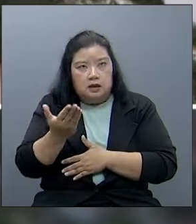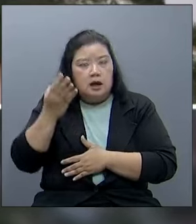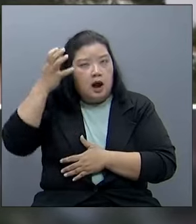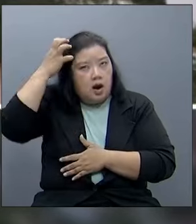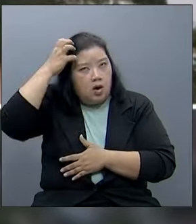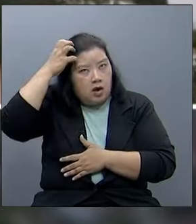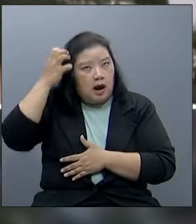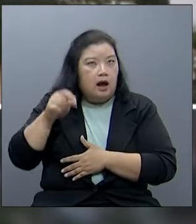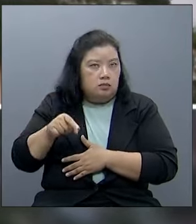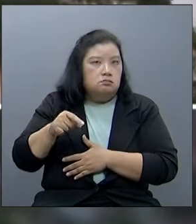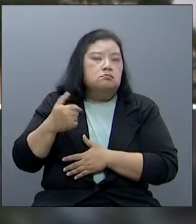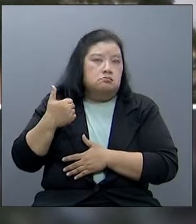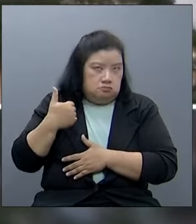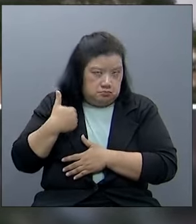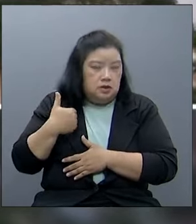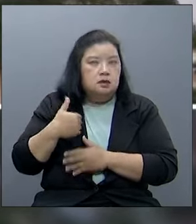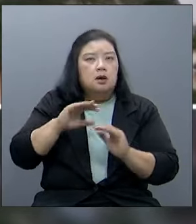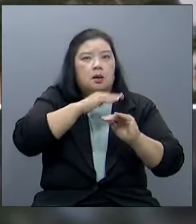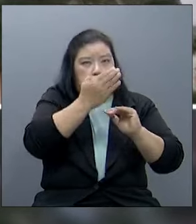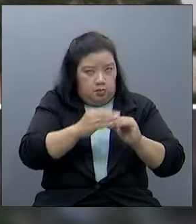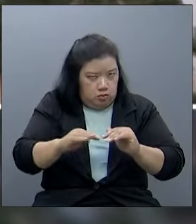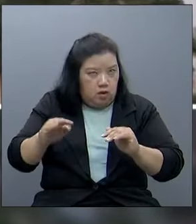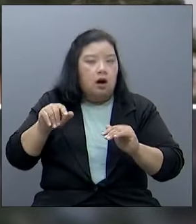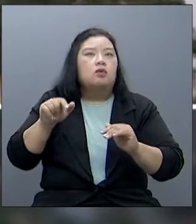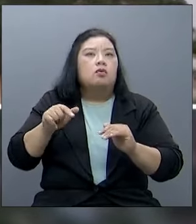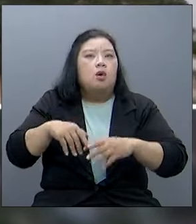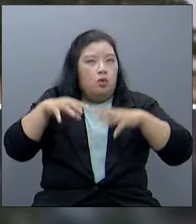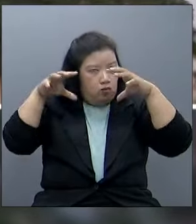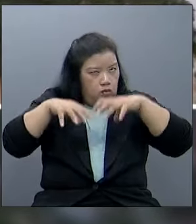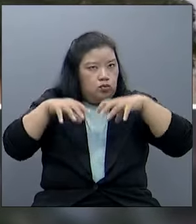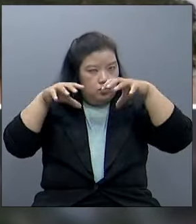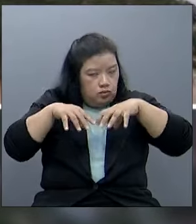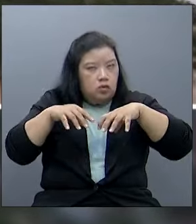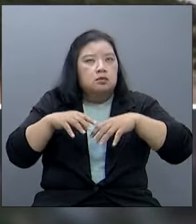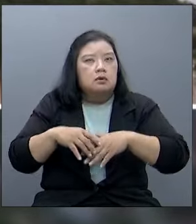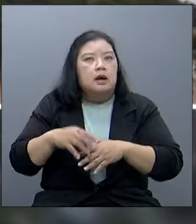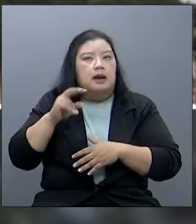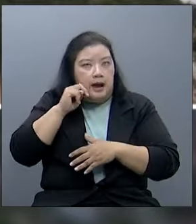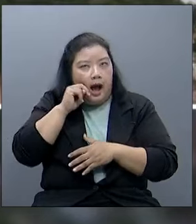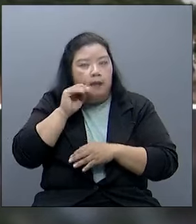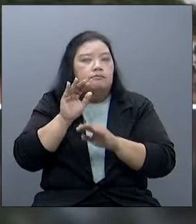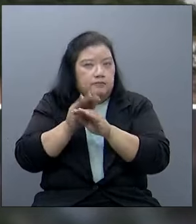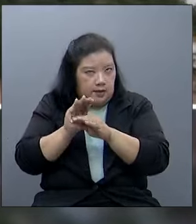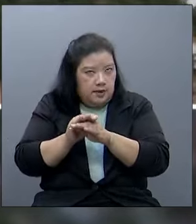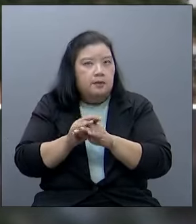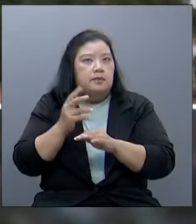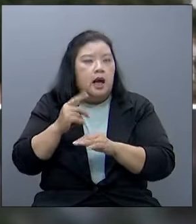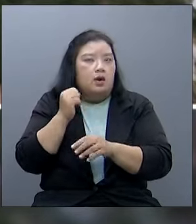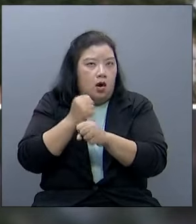มีควแลว สุดองห้องกบไารลอย ลห